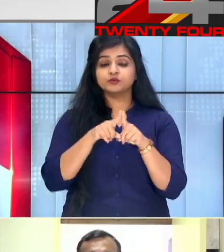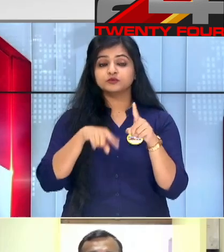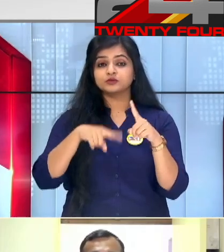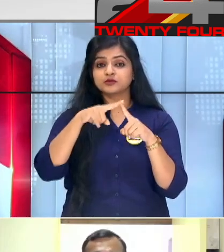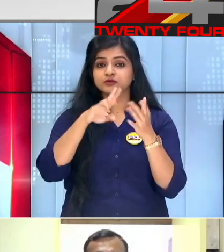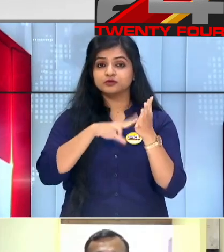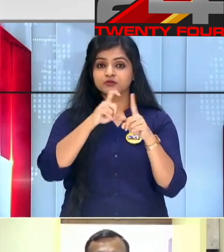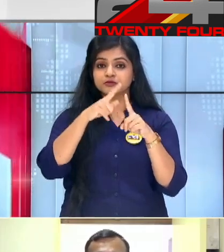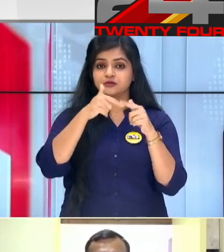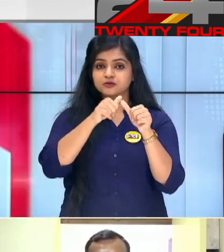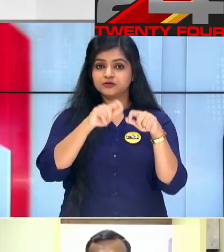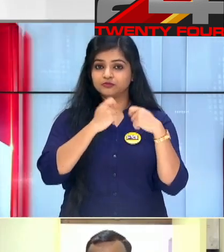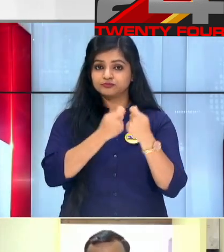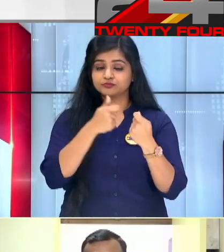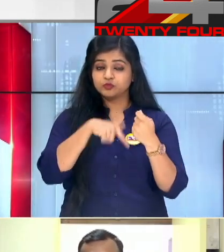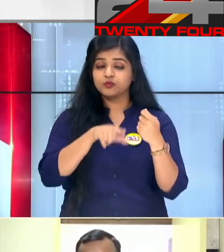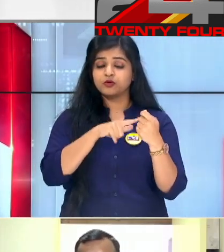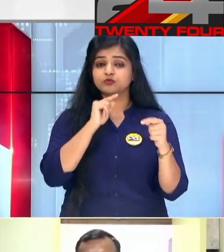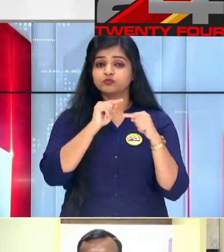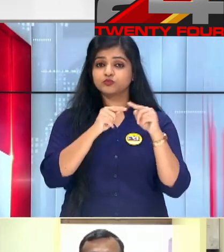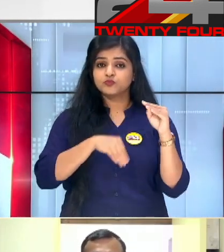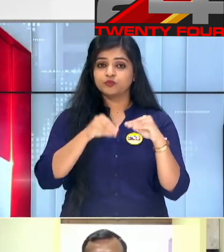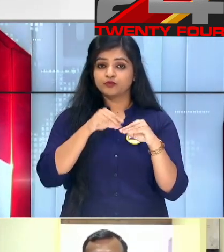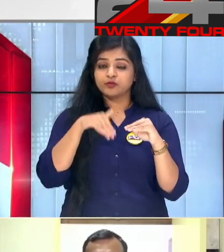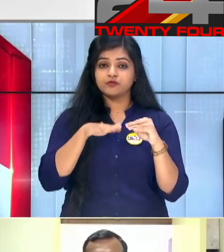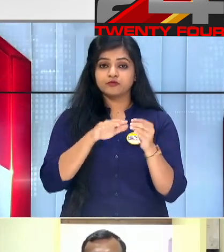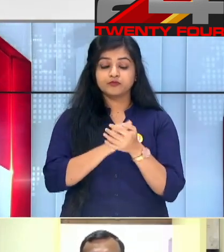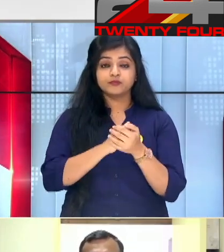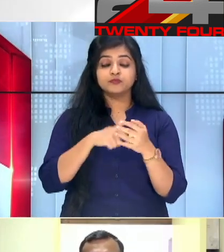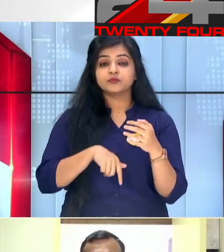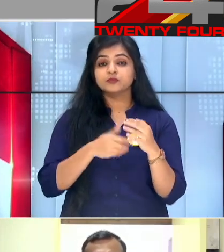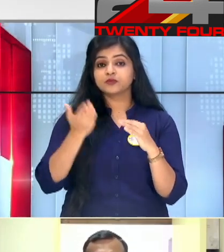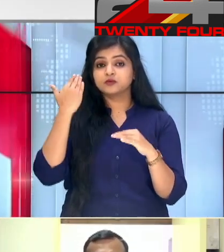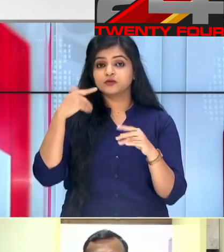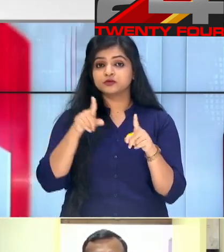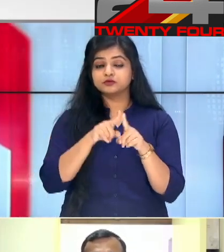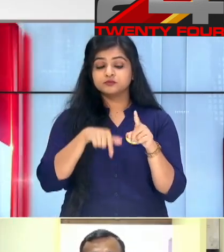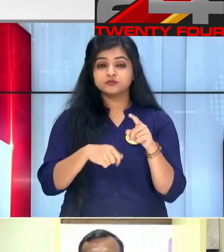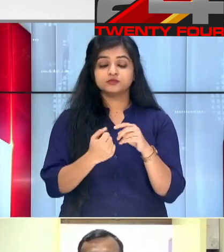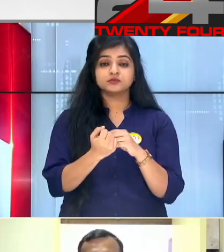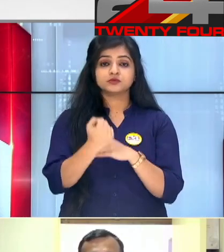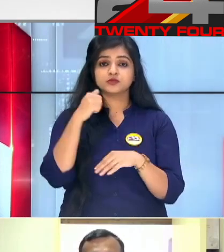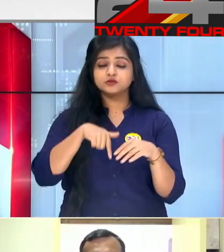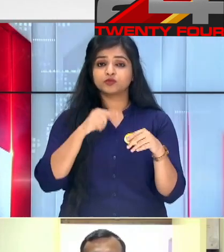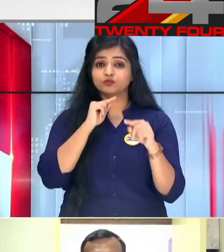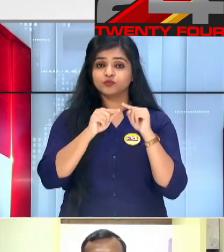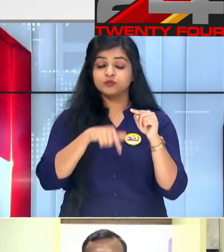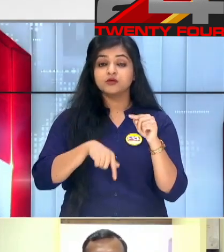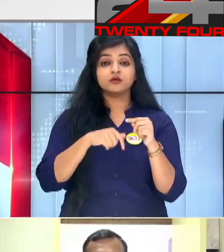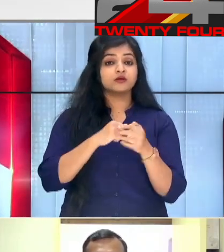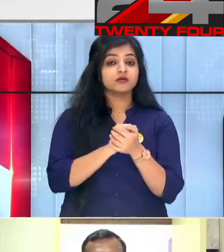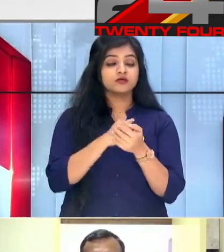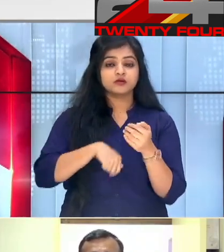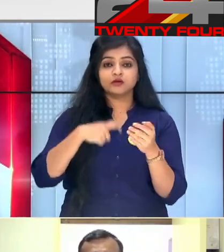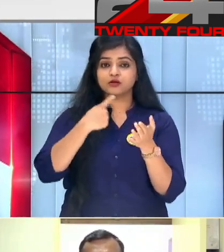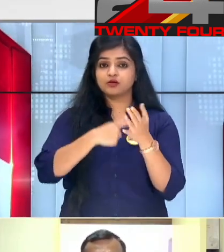മറ്റ് പ്രതിപക്ഷ പാർട്ടികൾക്കെതിരെയും ഒക്കെ ഉന്നയിക്കുന്നത്. വലിയ തോതിൽ നേരത്തെ ഈ ശക്തി പരാമർശവുമായി ബന്ധപ്പെട്ട് രാഹുൽ ഗാന്ധിക്കെതിരെ രൂക്ഷമായ